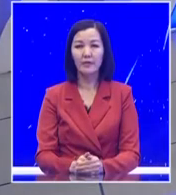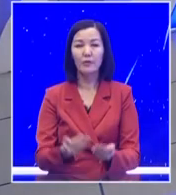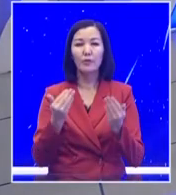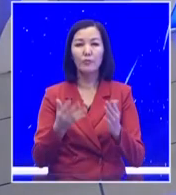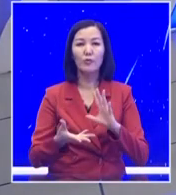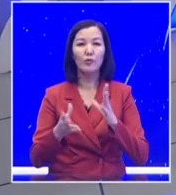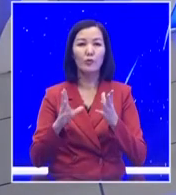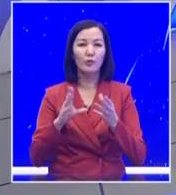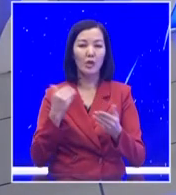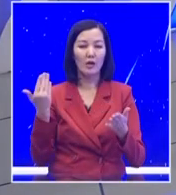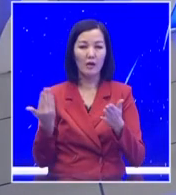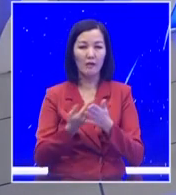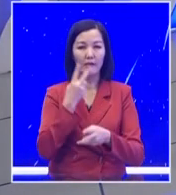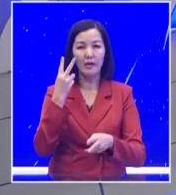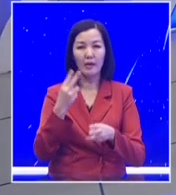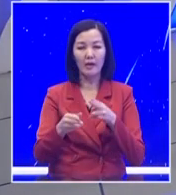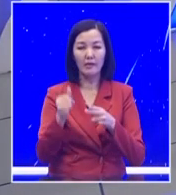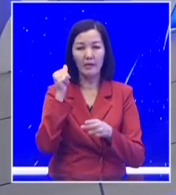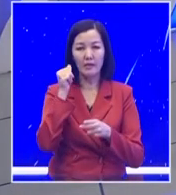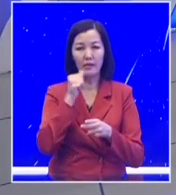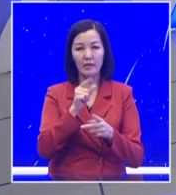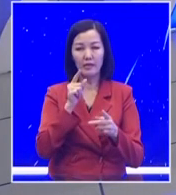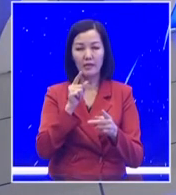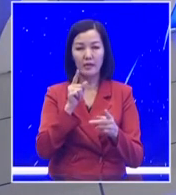Бүгінге келіп түскен ақпараттар легі осындай. Назарларыңызға